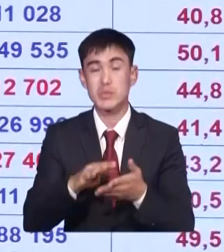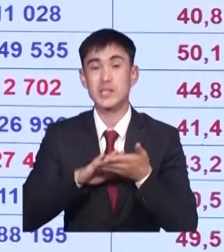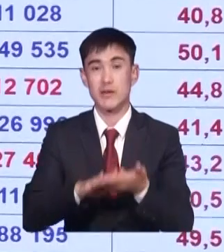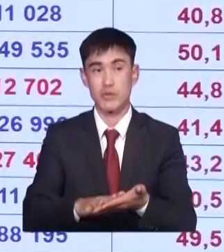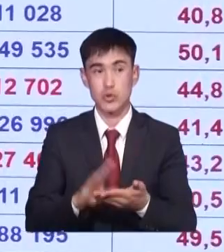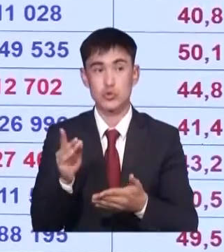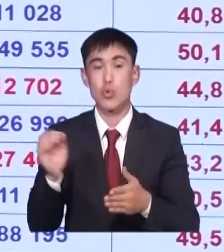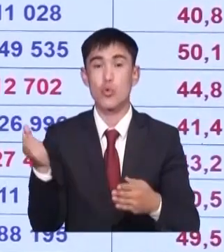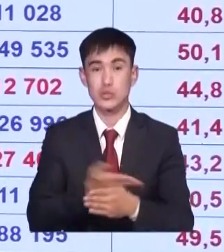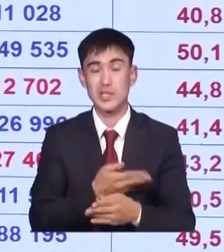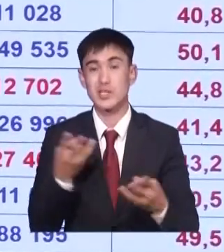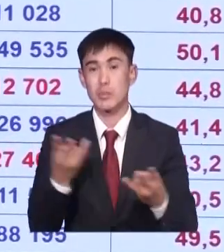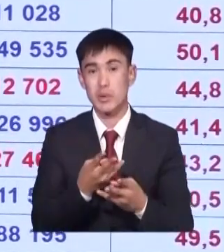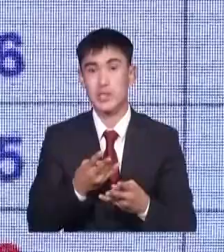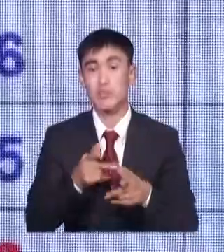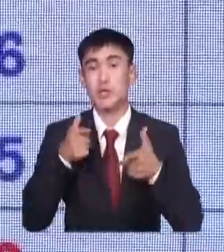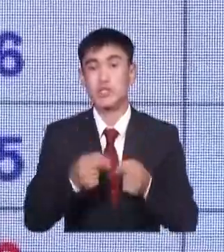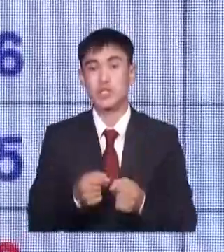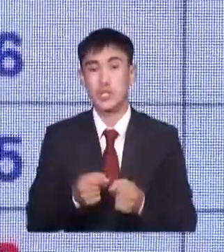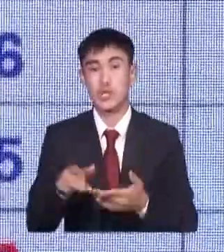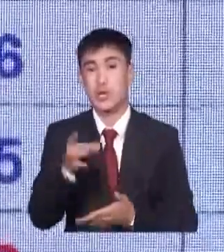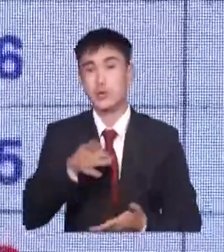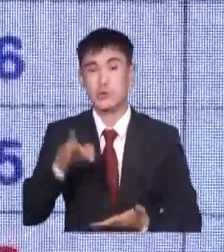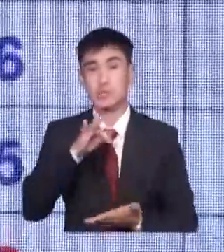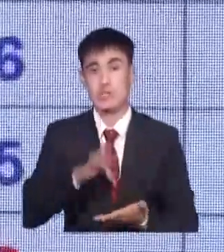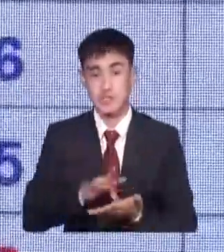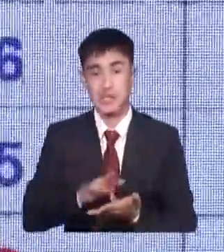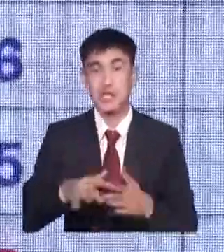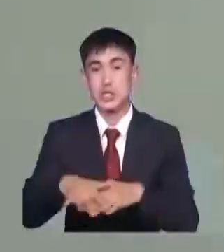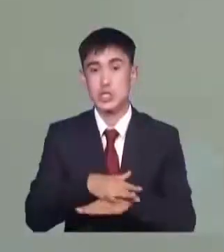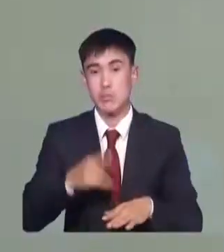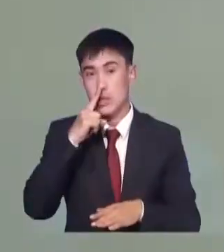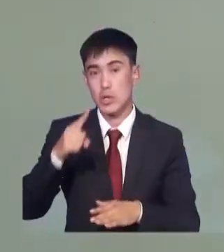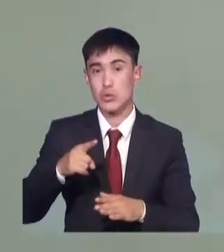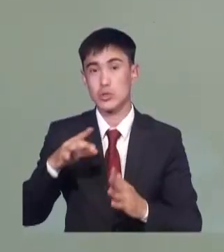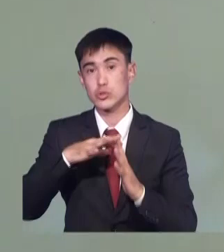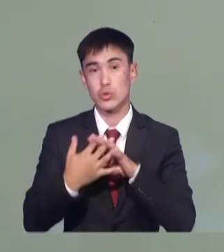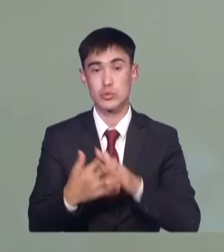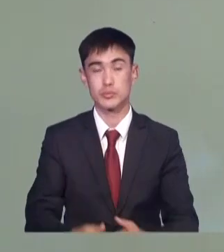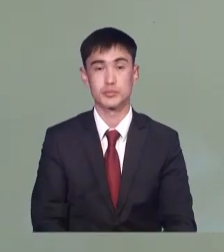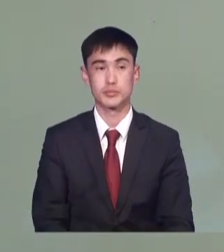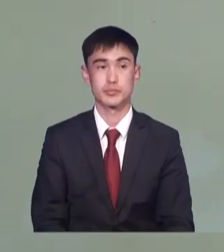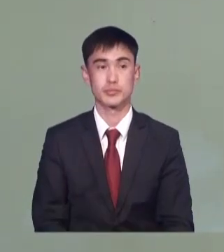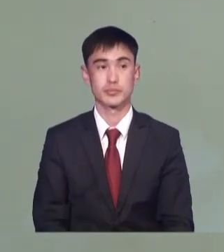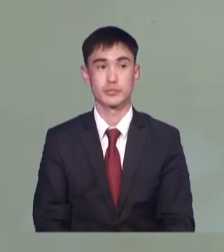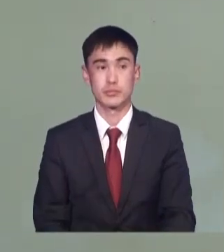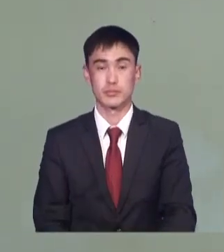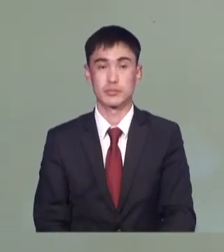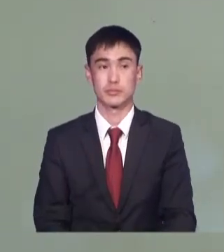заявок, что устранит необходимость посещения областного центра жителями отдаленных сел.